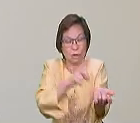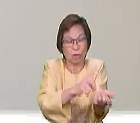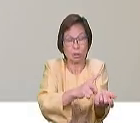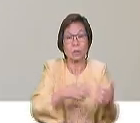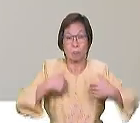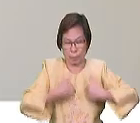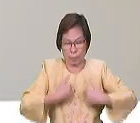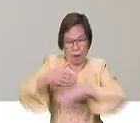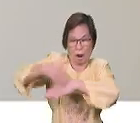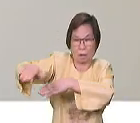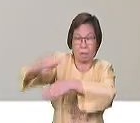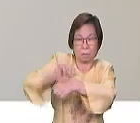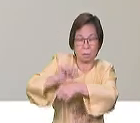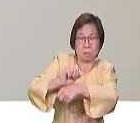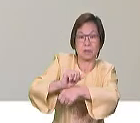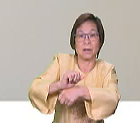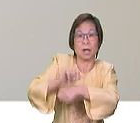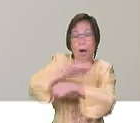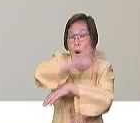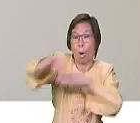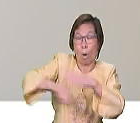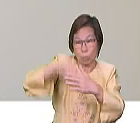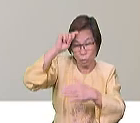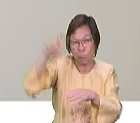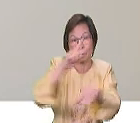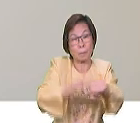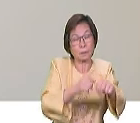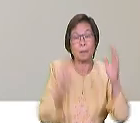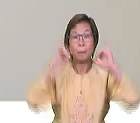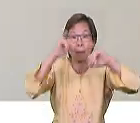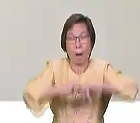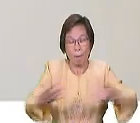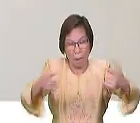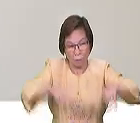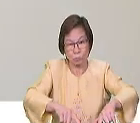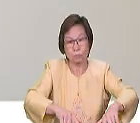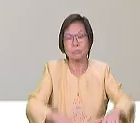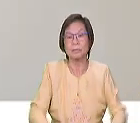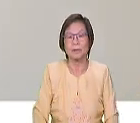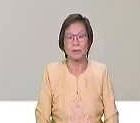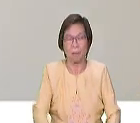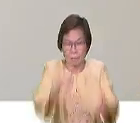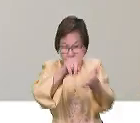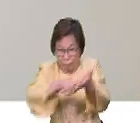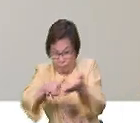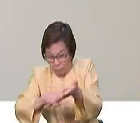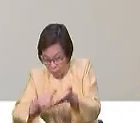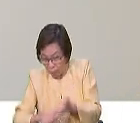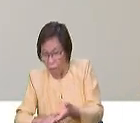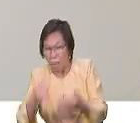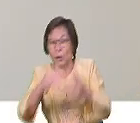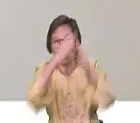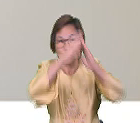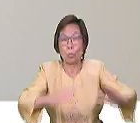seluruh negeri Terengganu sepanjang ibadah korban ini berlangsung. Jadi pemeriksaan kita akan lakukan di rumah sembelih